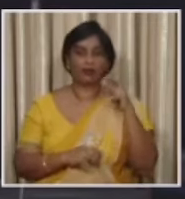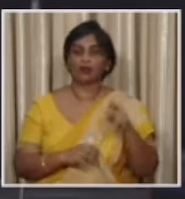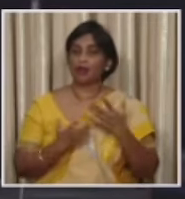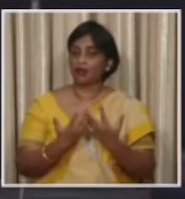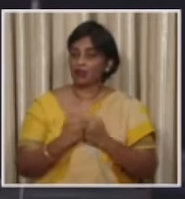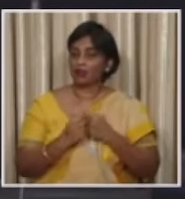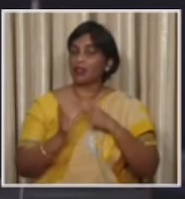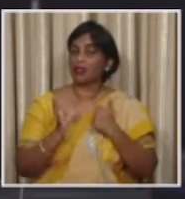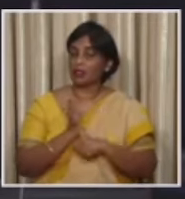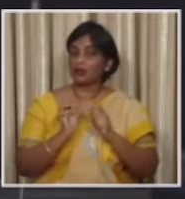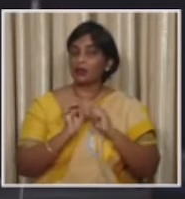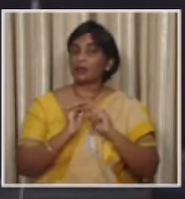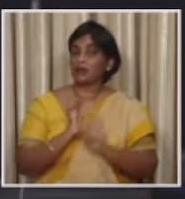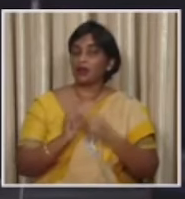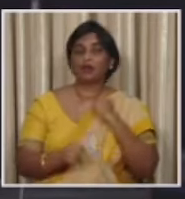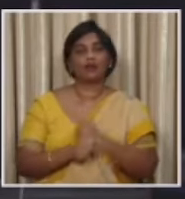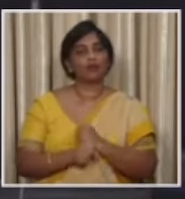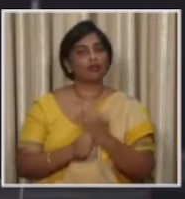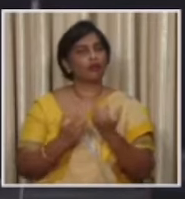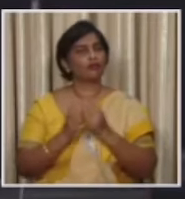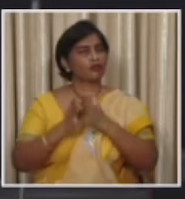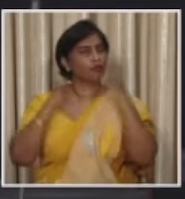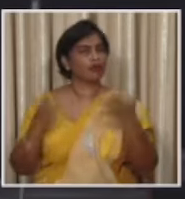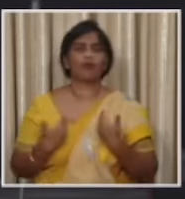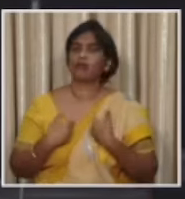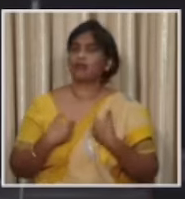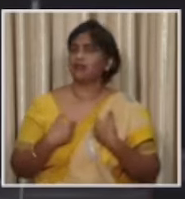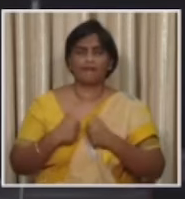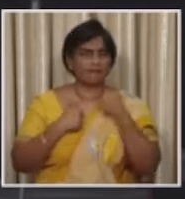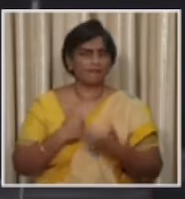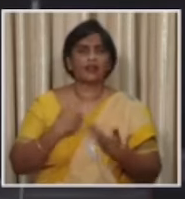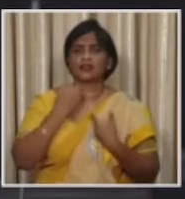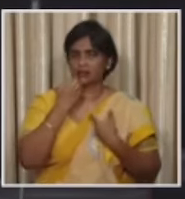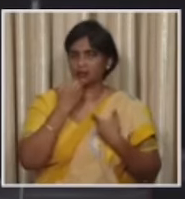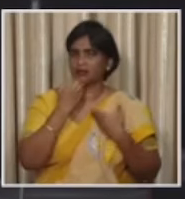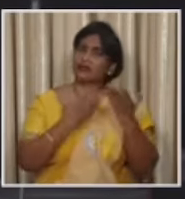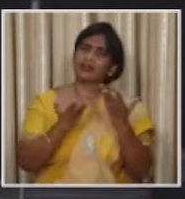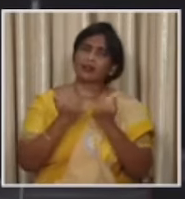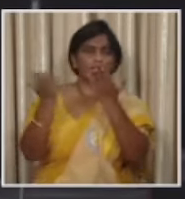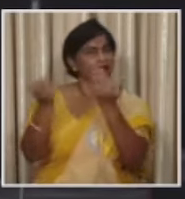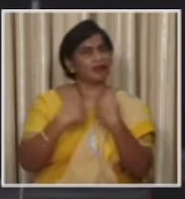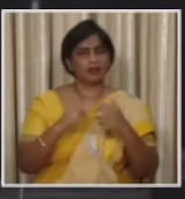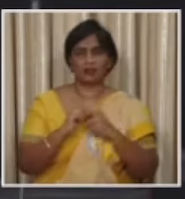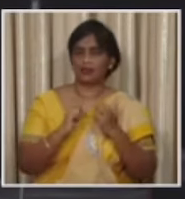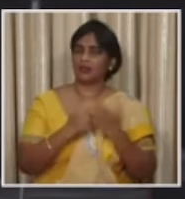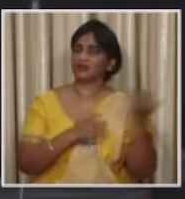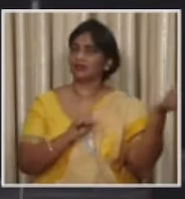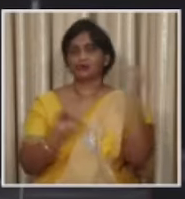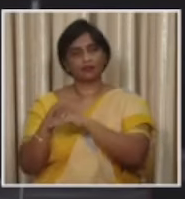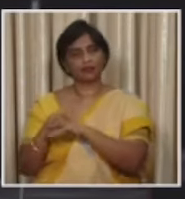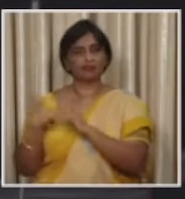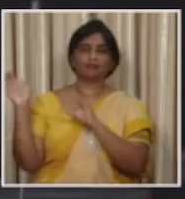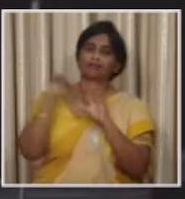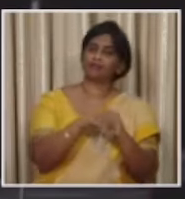අවශ්‍ය අනපනත් සම්පූර්ණ කරන රජයට අවශ්‍ය බහුතරය තියෙනවා, වැදගත් වෙන්නේ ඒක. ඒ හින්දා ඔබතුමා ඕන දෙනෙක් ගන්න, ඔබතුමාලගේ පැත්තනුත් මේ පැත්තට